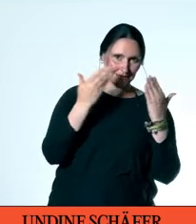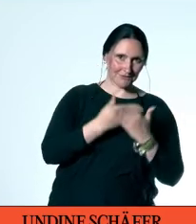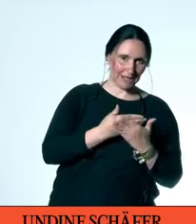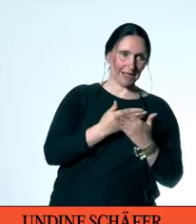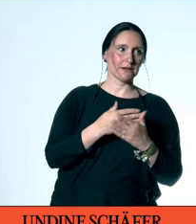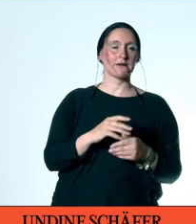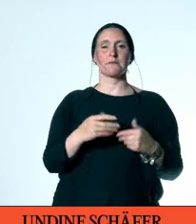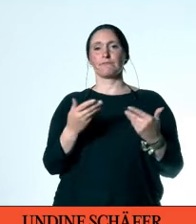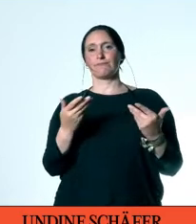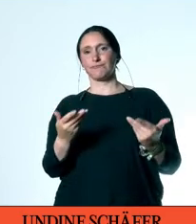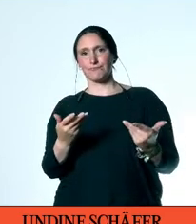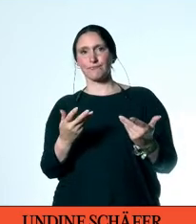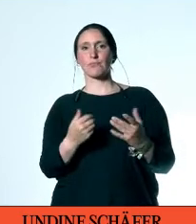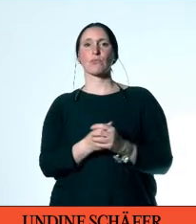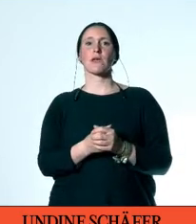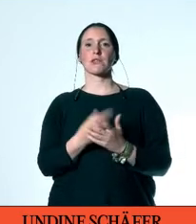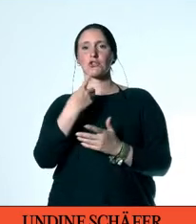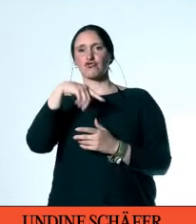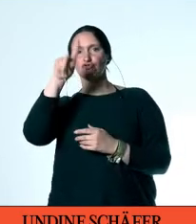ich bin, vormittags in